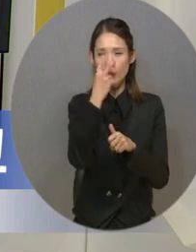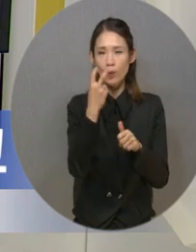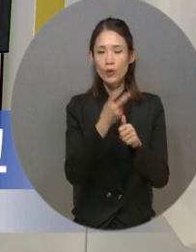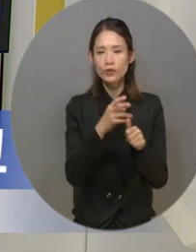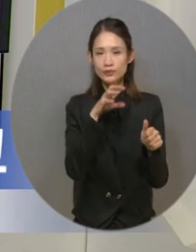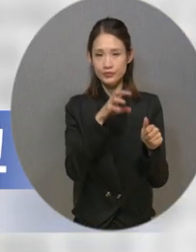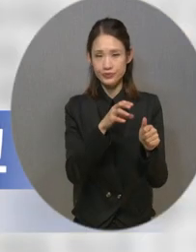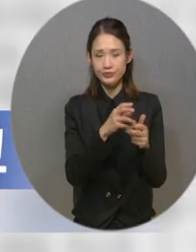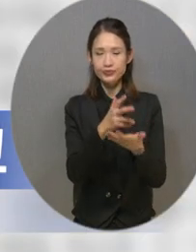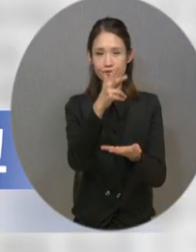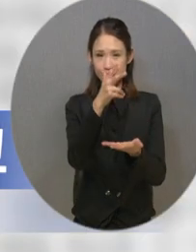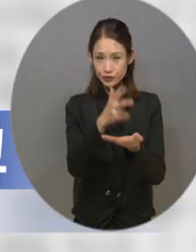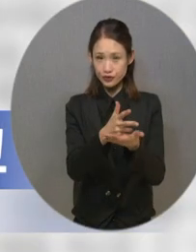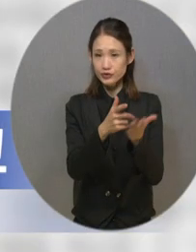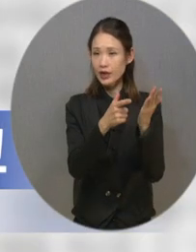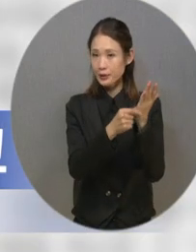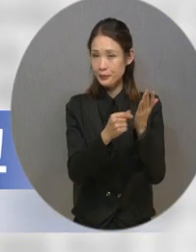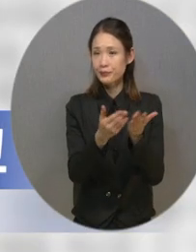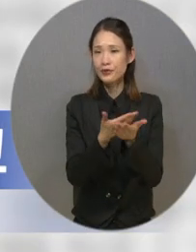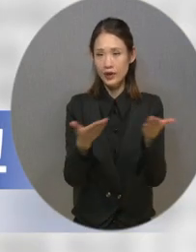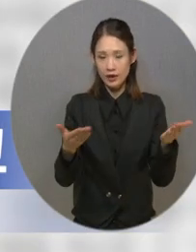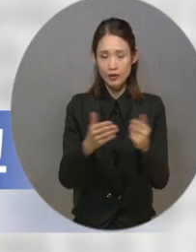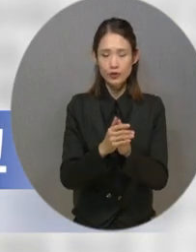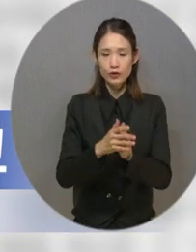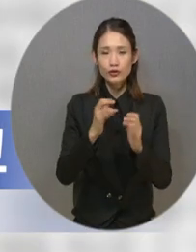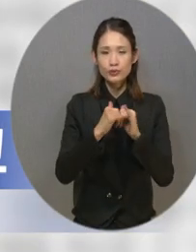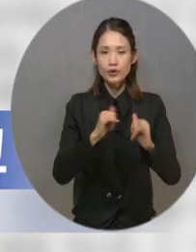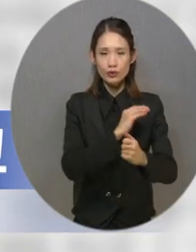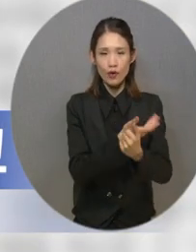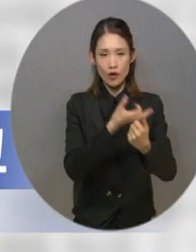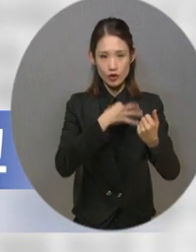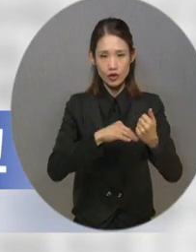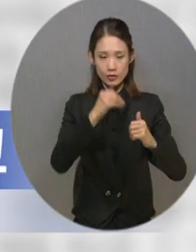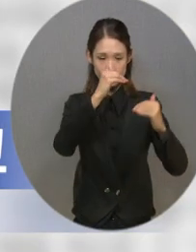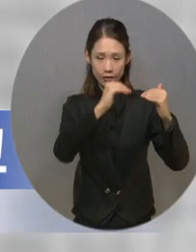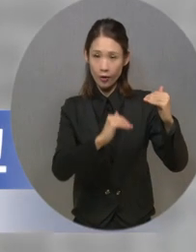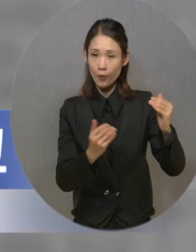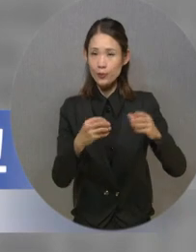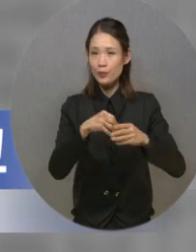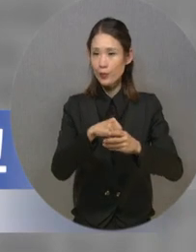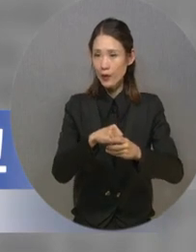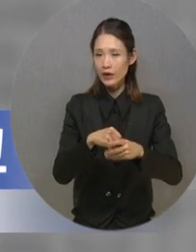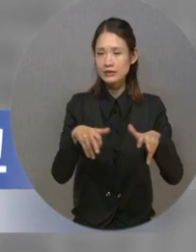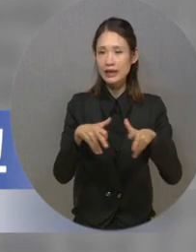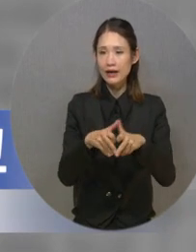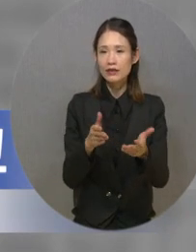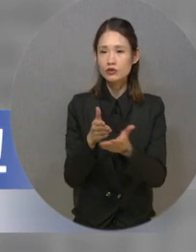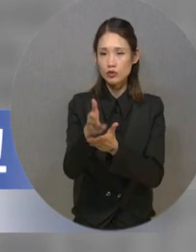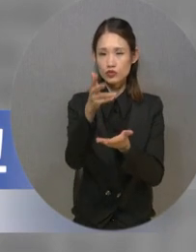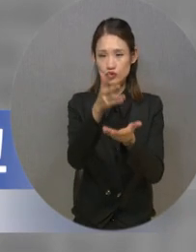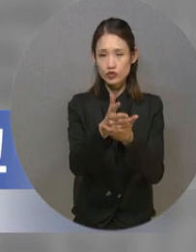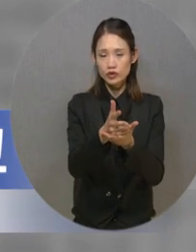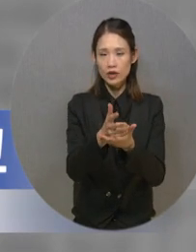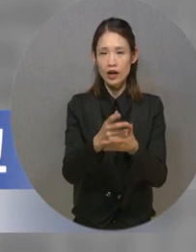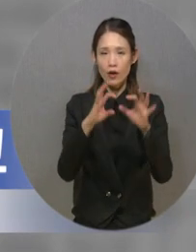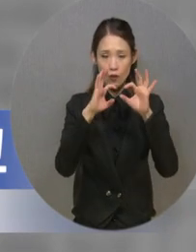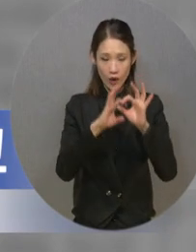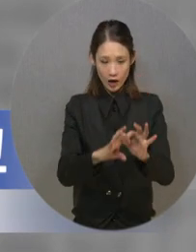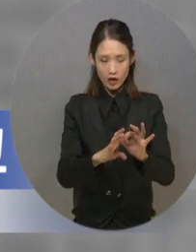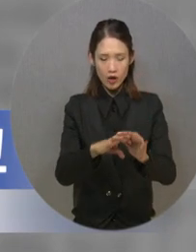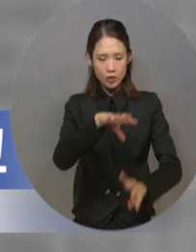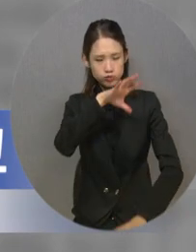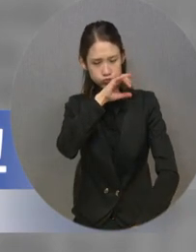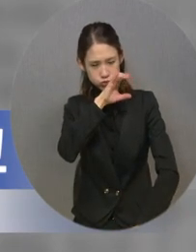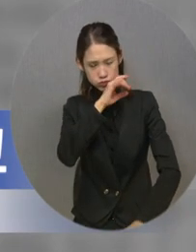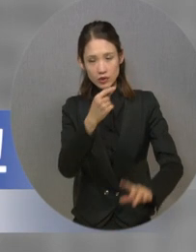발급받을 수 있게 됩니다 국민권익위원회가이 같은 내용을 담은 장애인 전용 주차 관련 국민 불편 개선